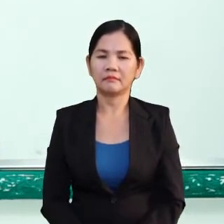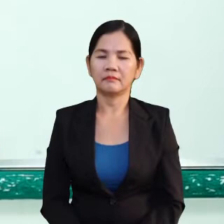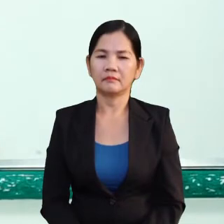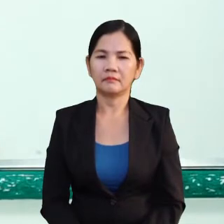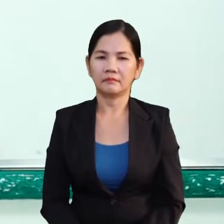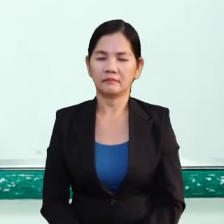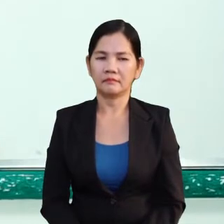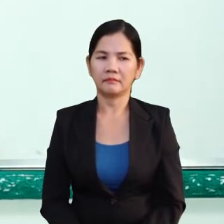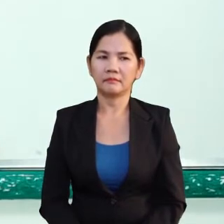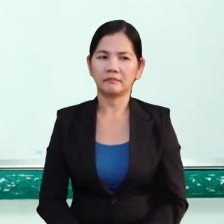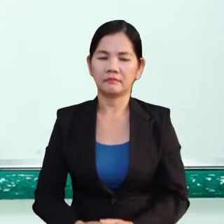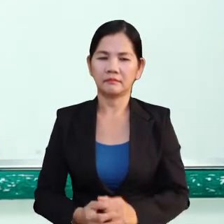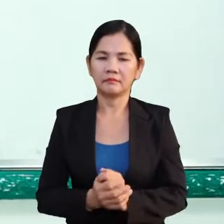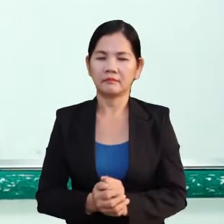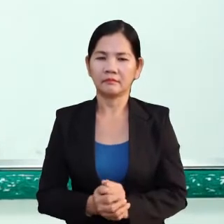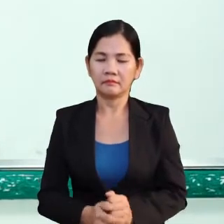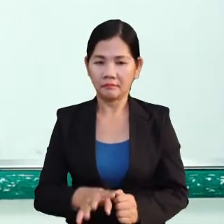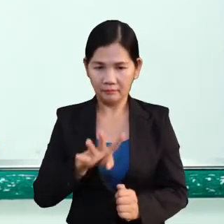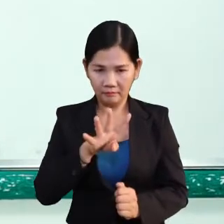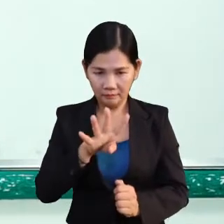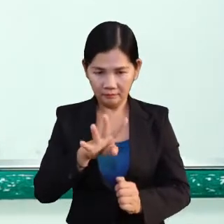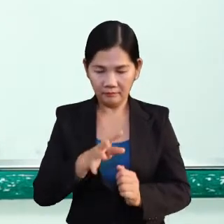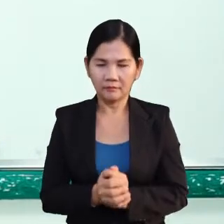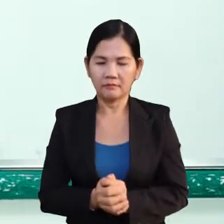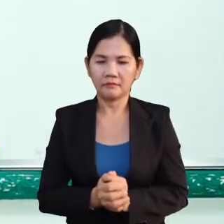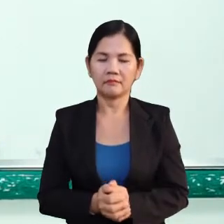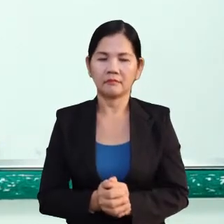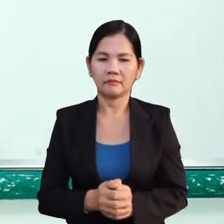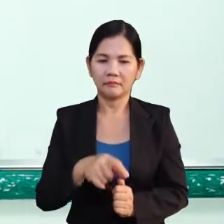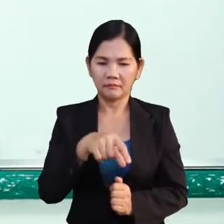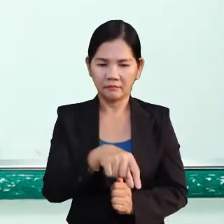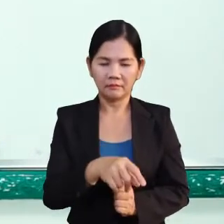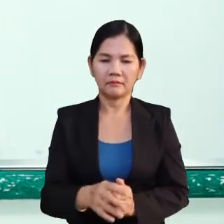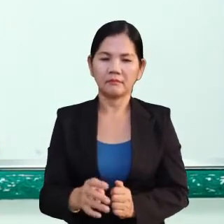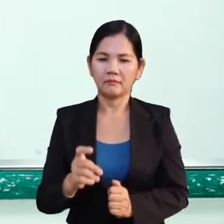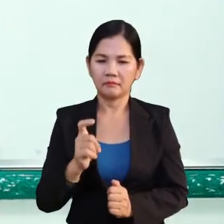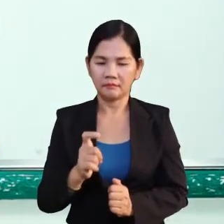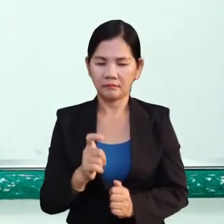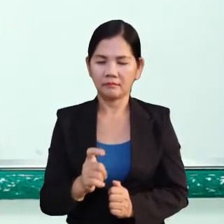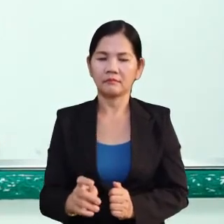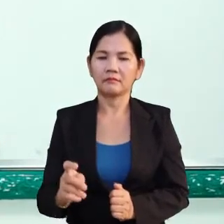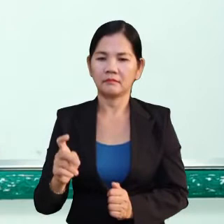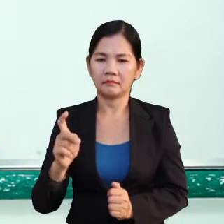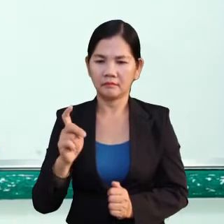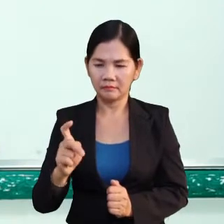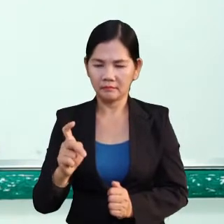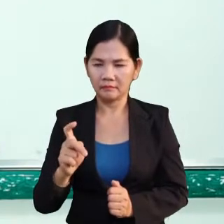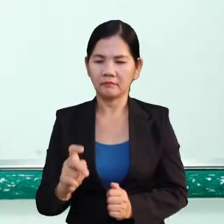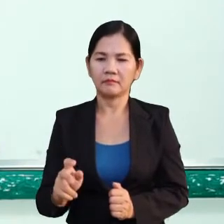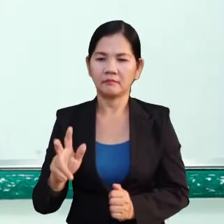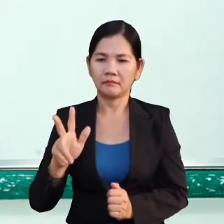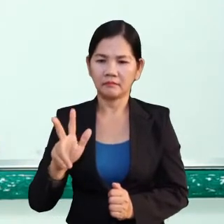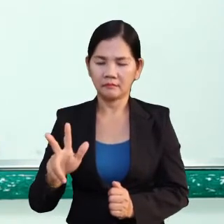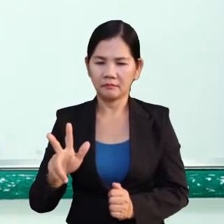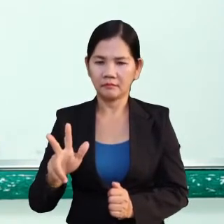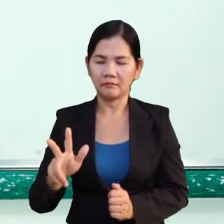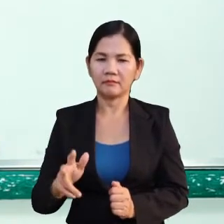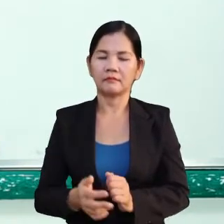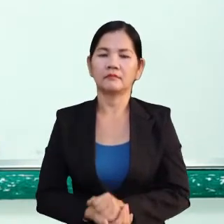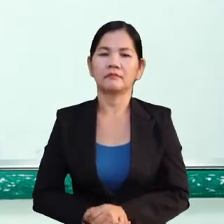ចាអញ្ចឹងគឺយើងមាន4ចំណុចគឺកខក